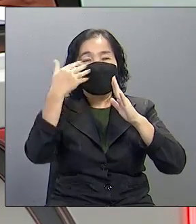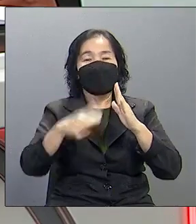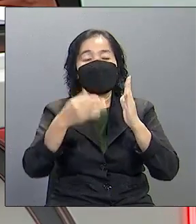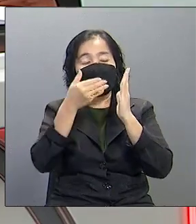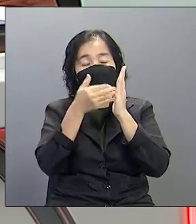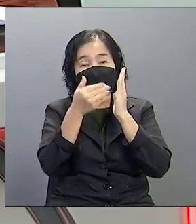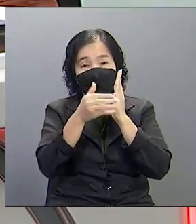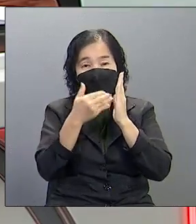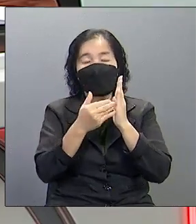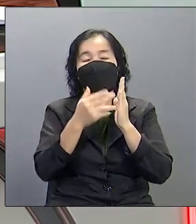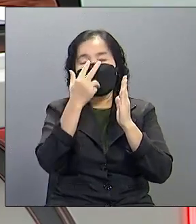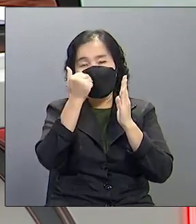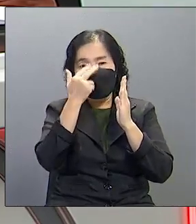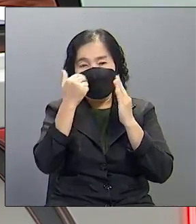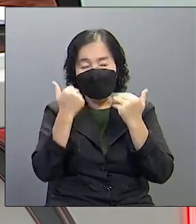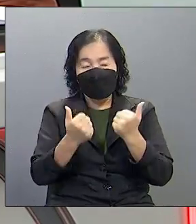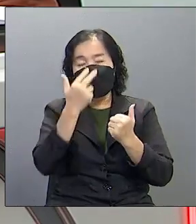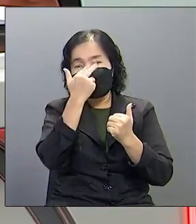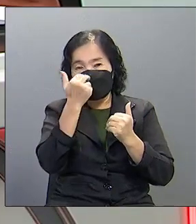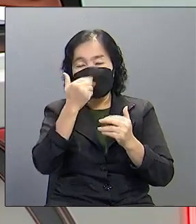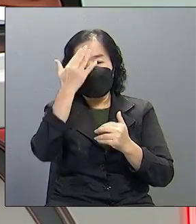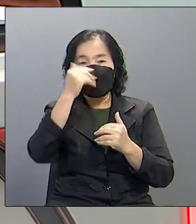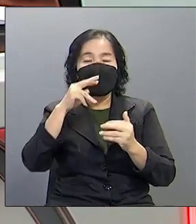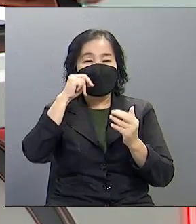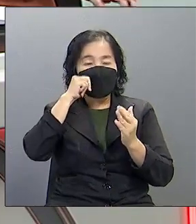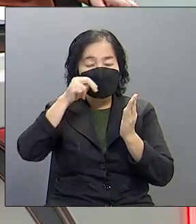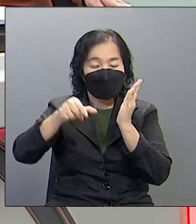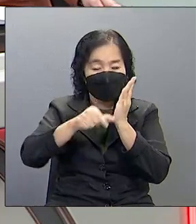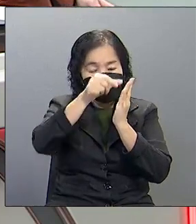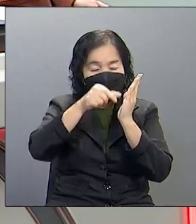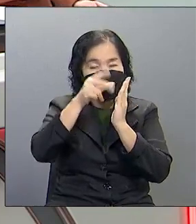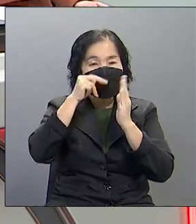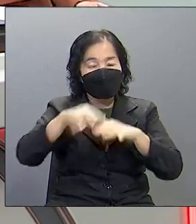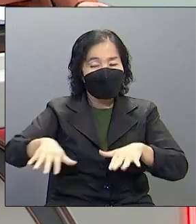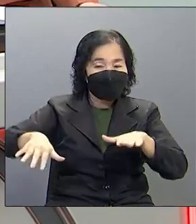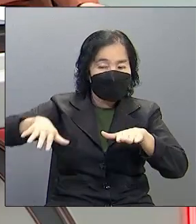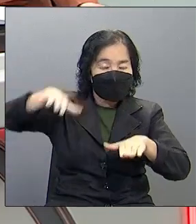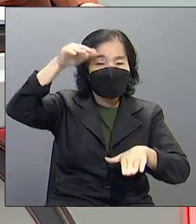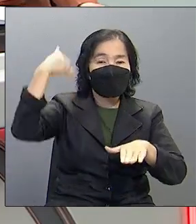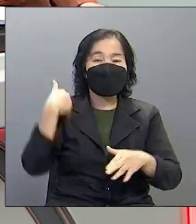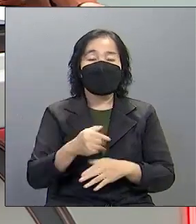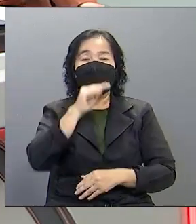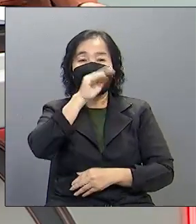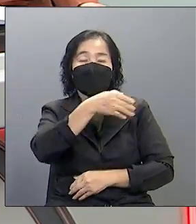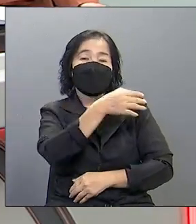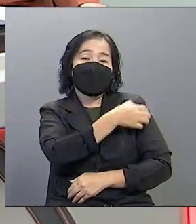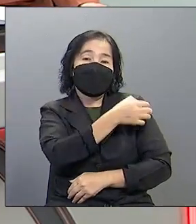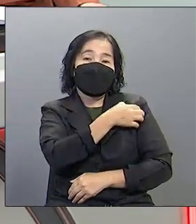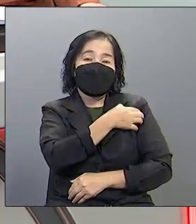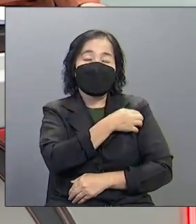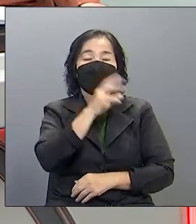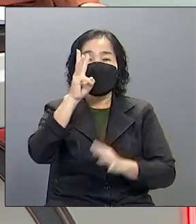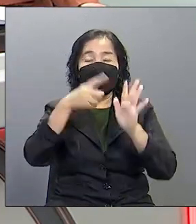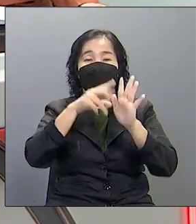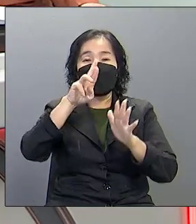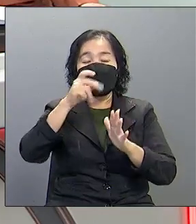ออกชินเน้อต้องติดตามอย่ใกลชิดเหมอนกน นPal ชี น้ำมูลเพิ่มสูงขึ้อย่างเทศบาลเมืวาริน จำราบ อุบน cincoาชธานี้